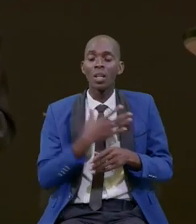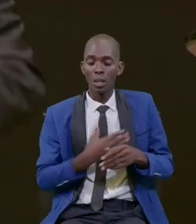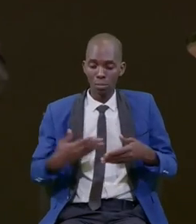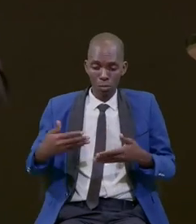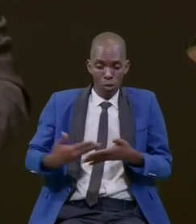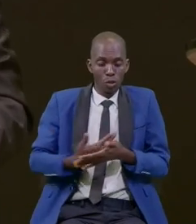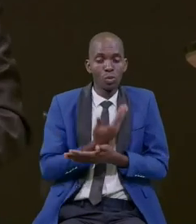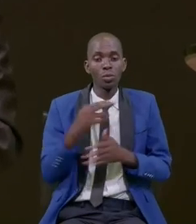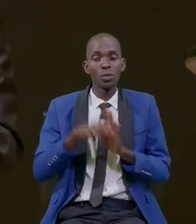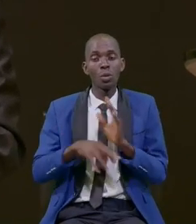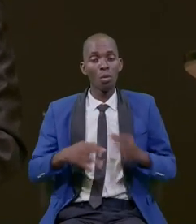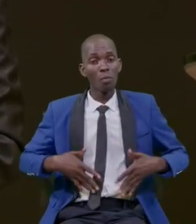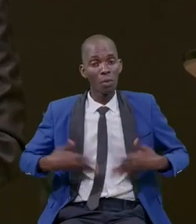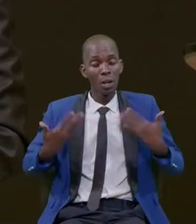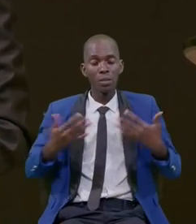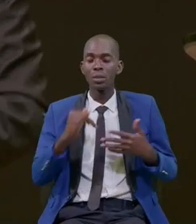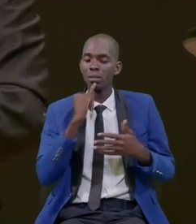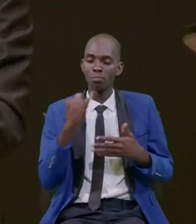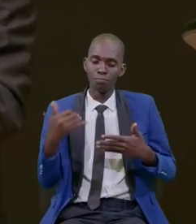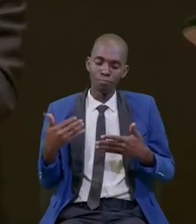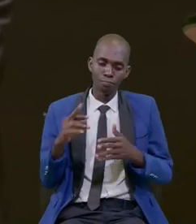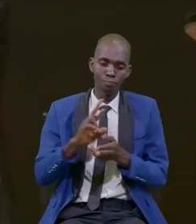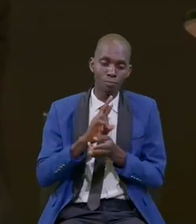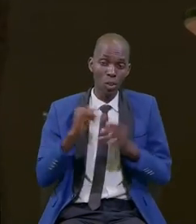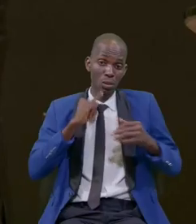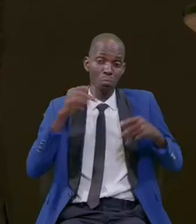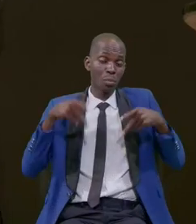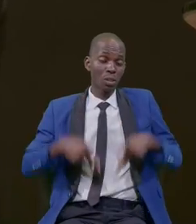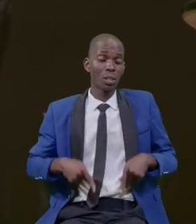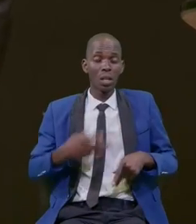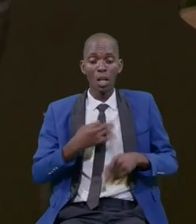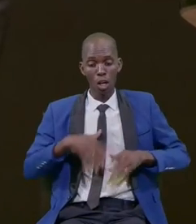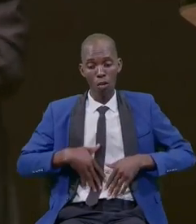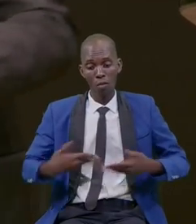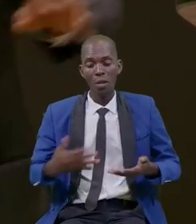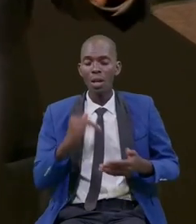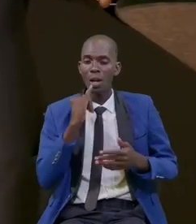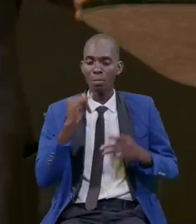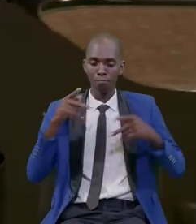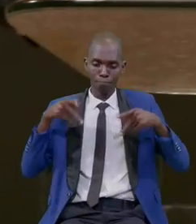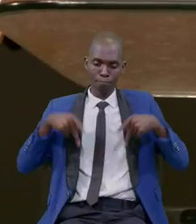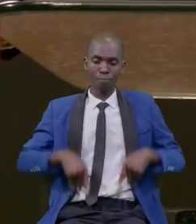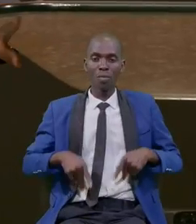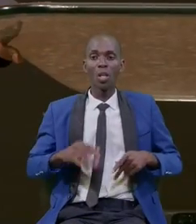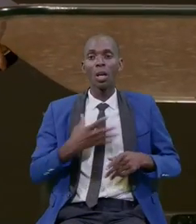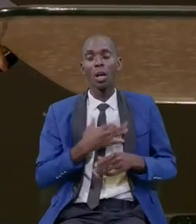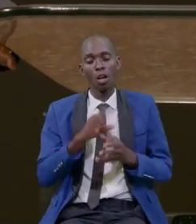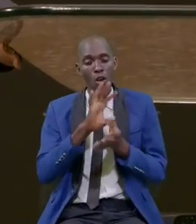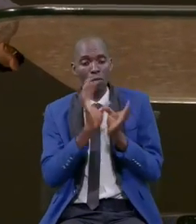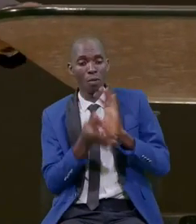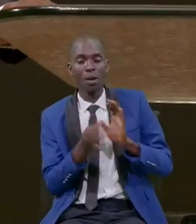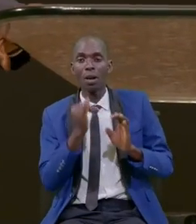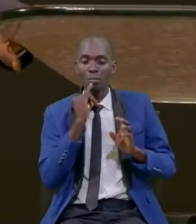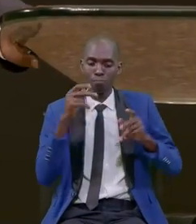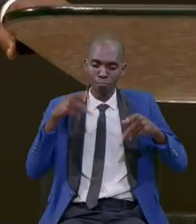est personnelle, la confession est personnelle, la conversion est personnelle, devenir enfant